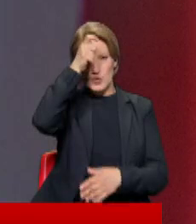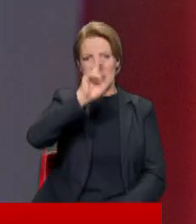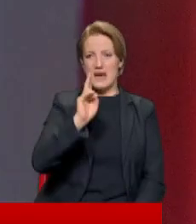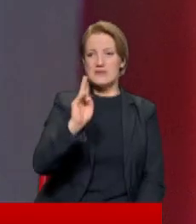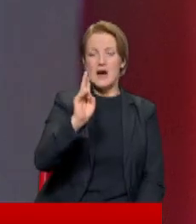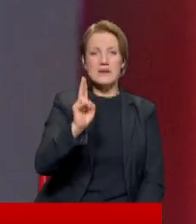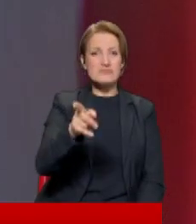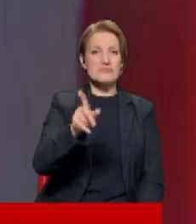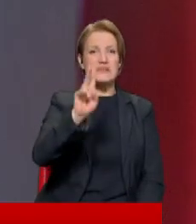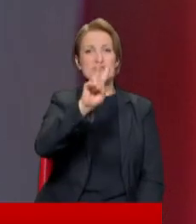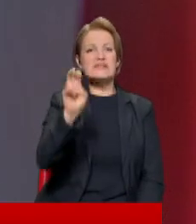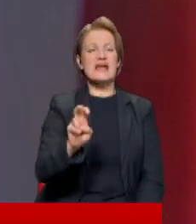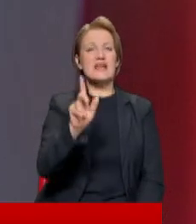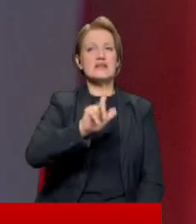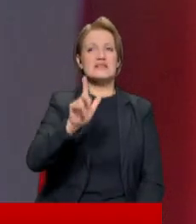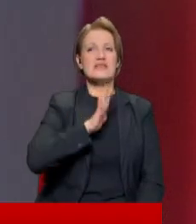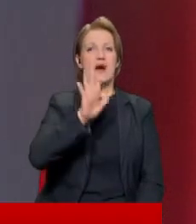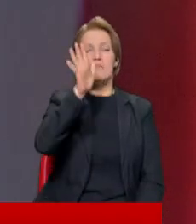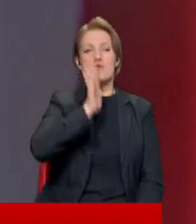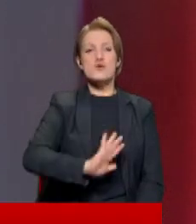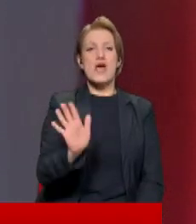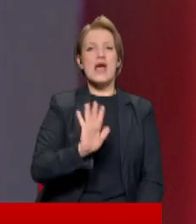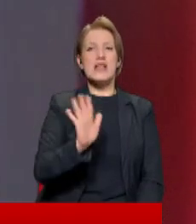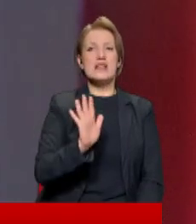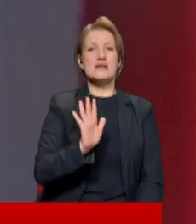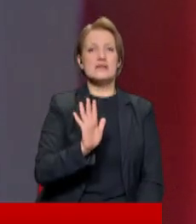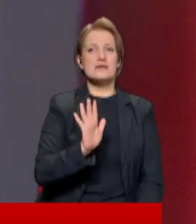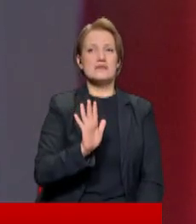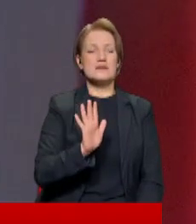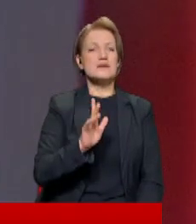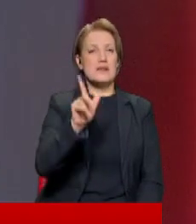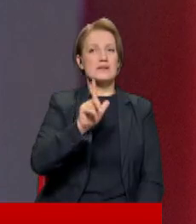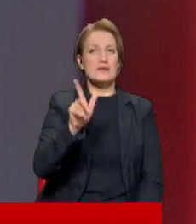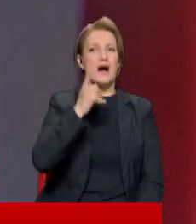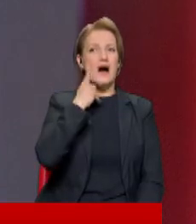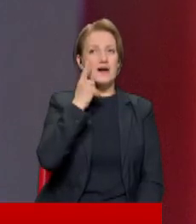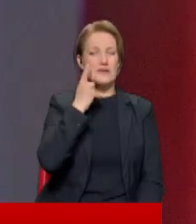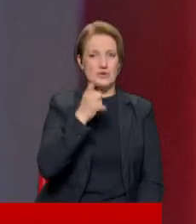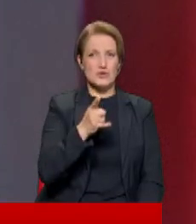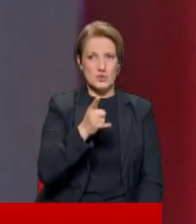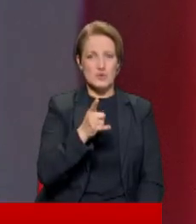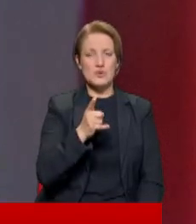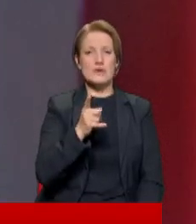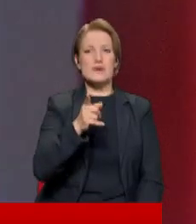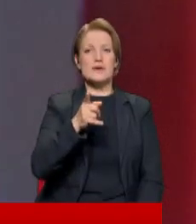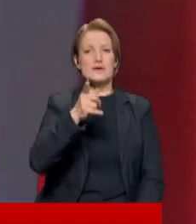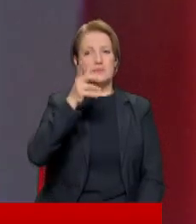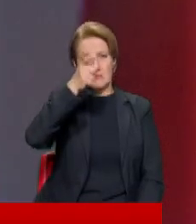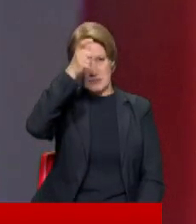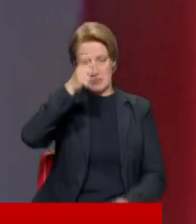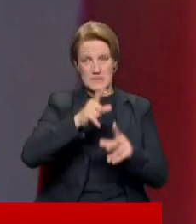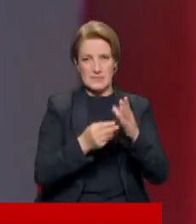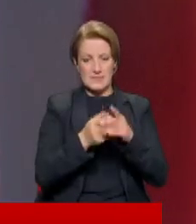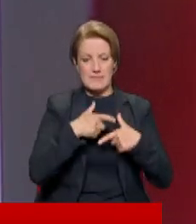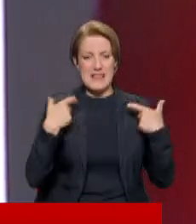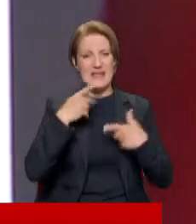28 tane lise var 550'nin üzerinde misyoner listesi var Atatürk'ün Türk malip cemiyetini kurmalarından birinci maddelerinden biri